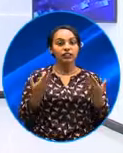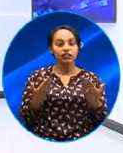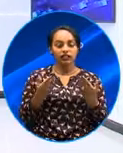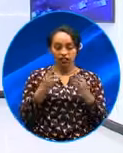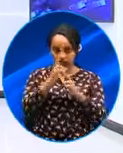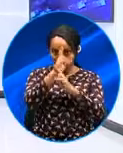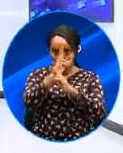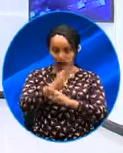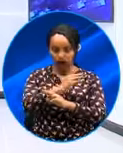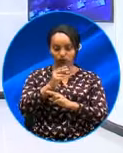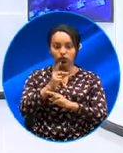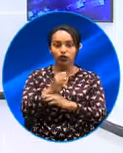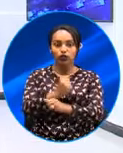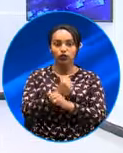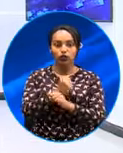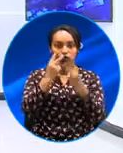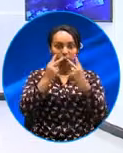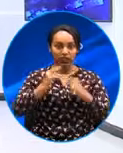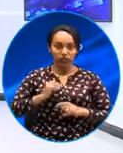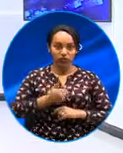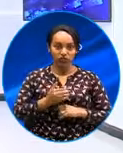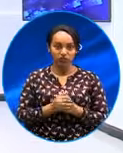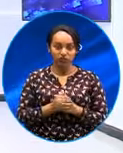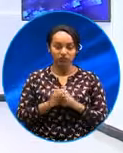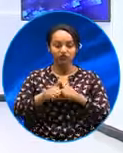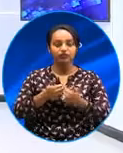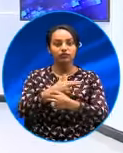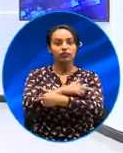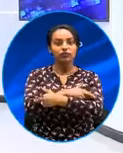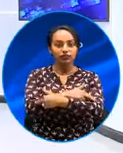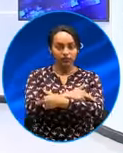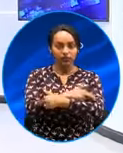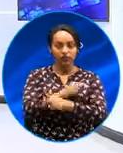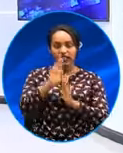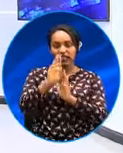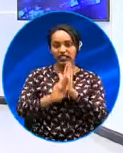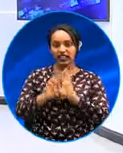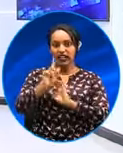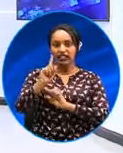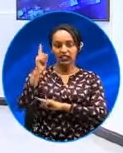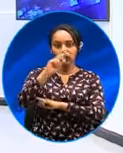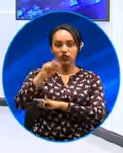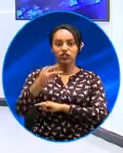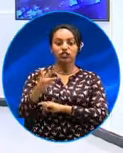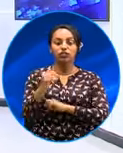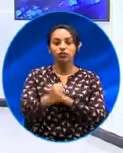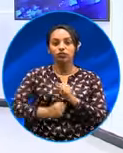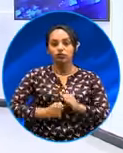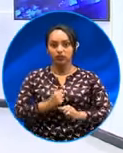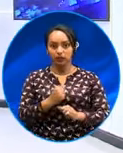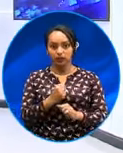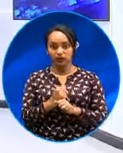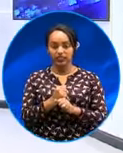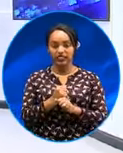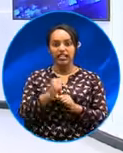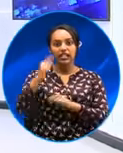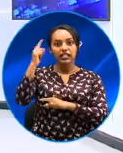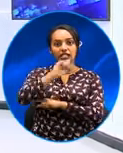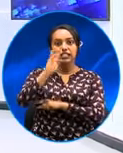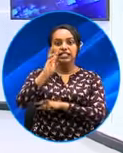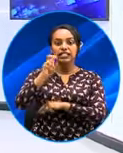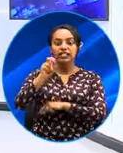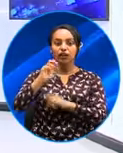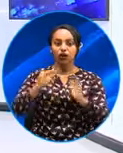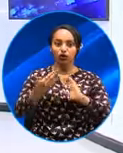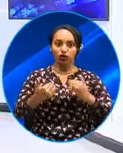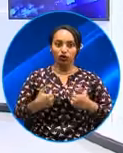ተናስተለን የተከበራችሁና የትሮዳሽ ተመልካቾቻችን እንደምንላችኋል። ሰኔ 21 ቀን 2013 ዓ.ም ተመረጠ ከቀኑ 6